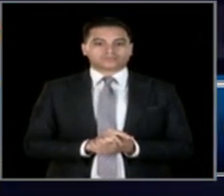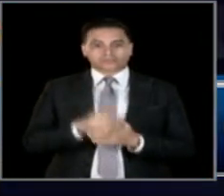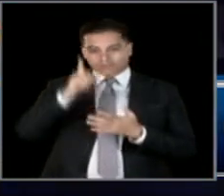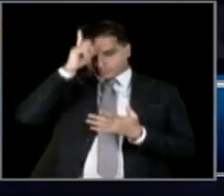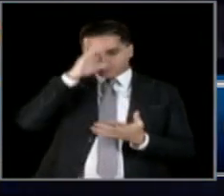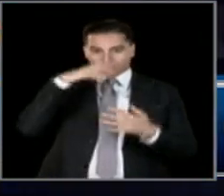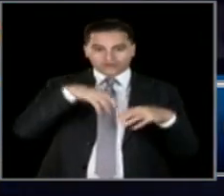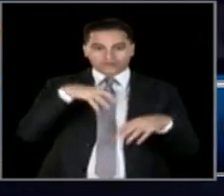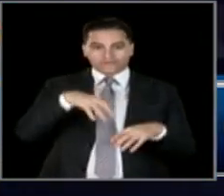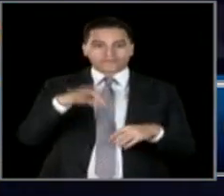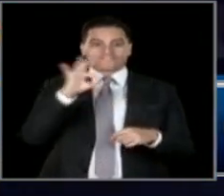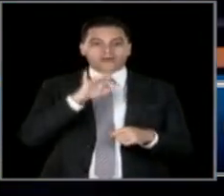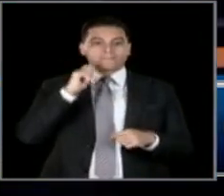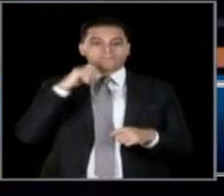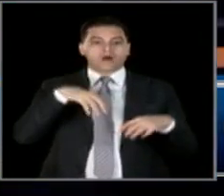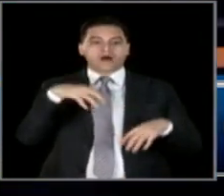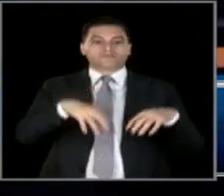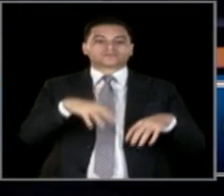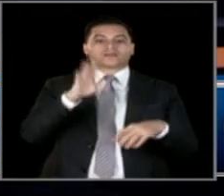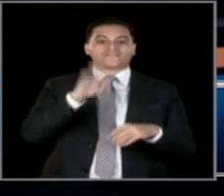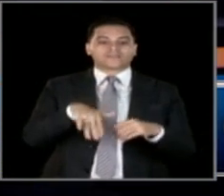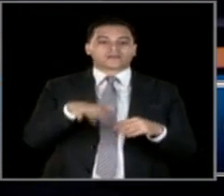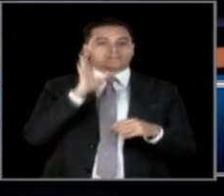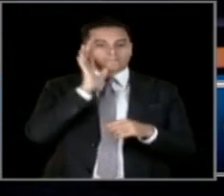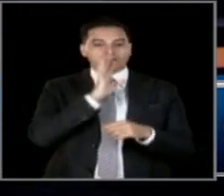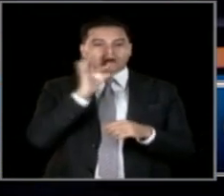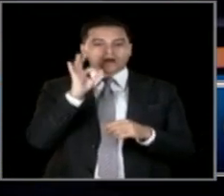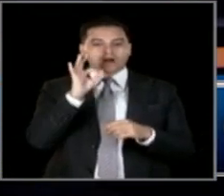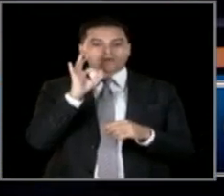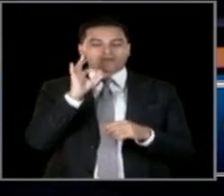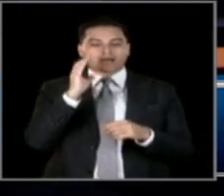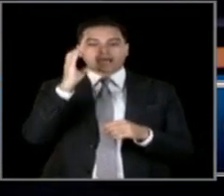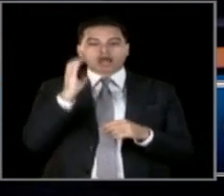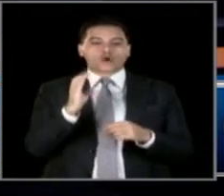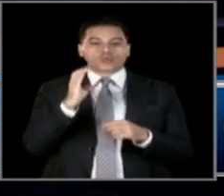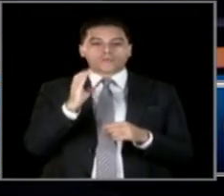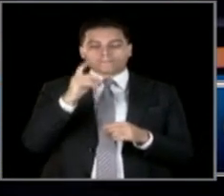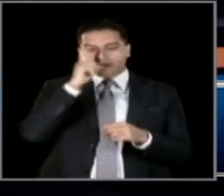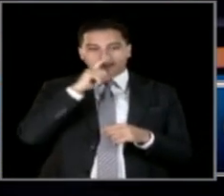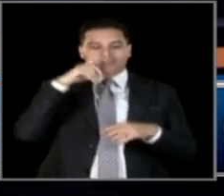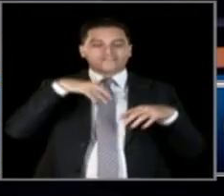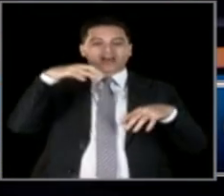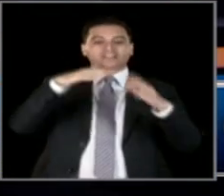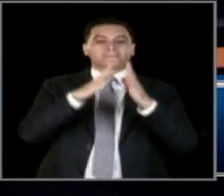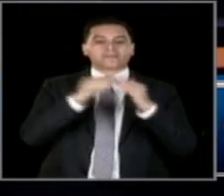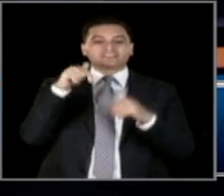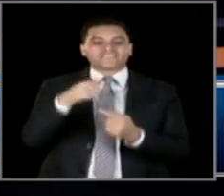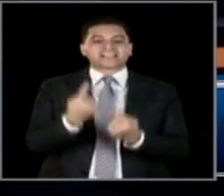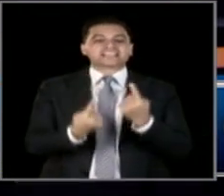جغرافيا. في أي محافظات إقليم جنوب الصعيد المصري تقع جزيرة